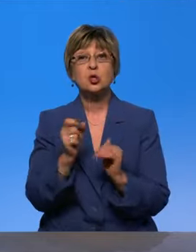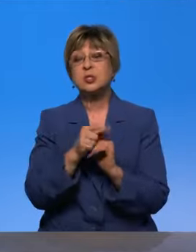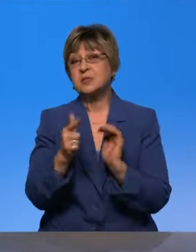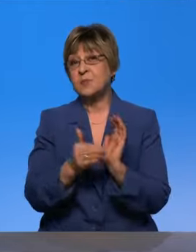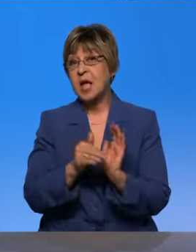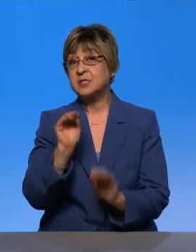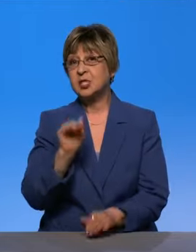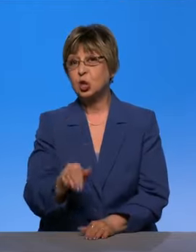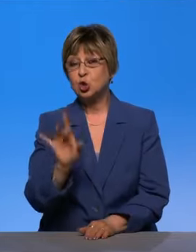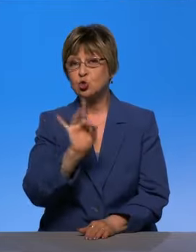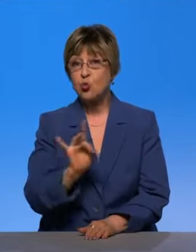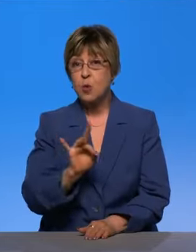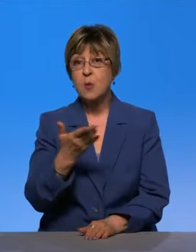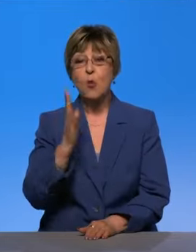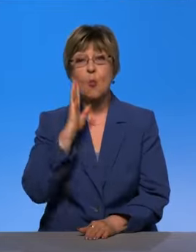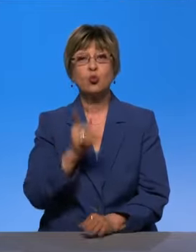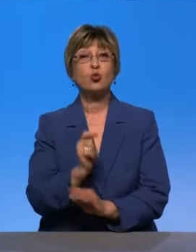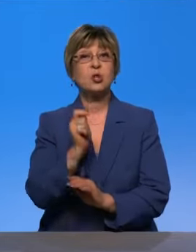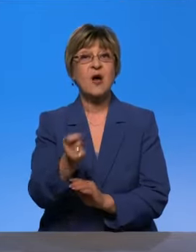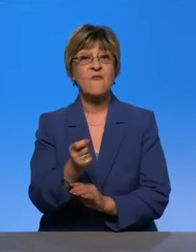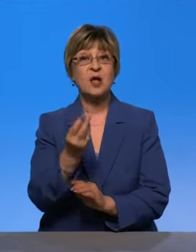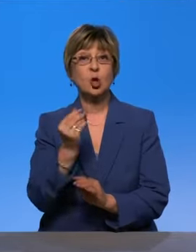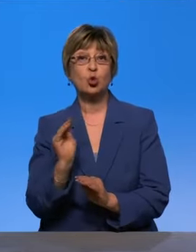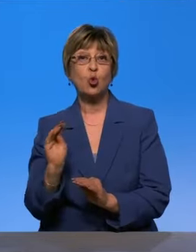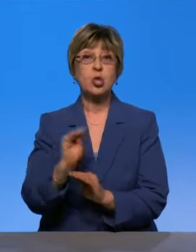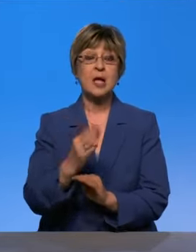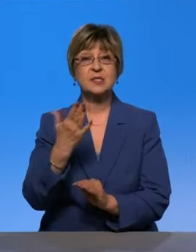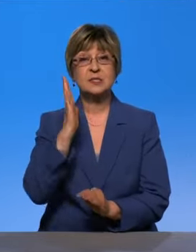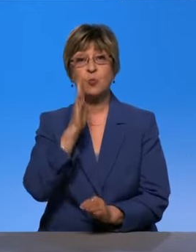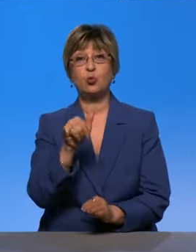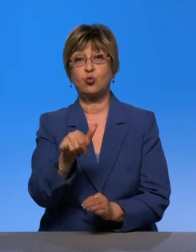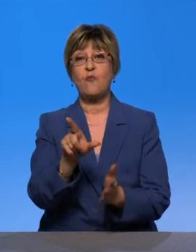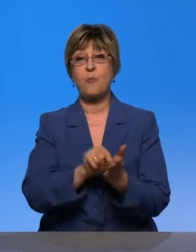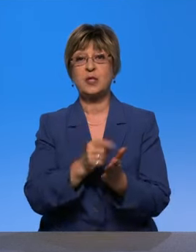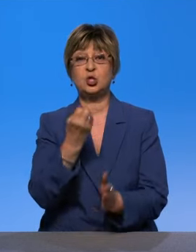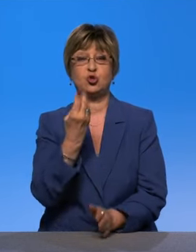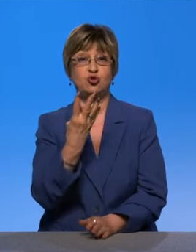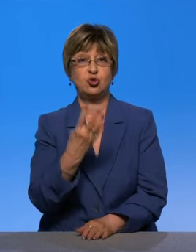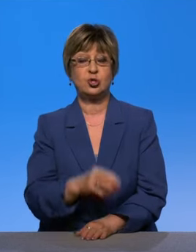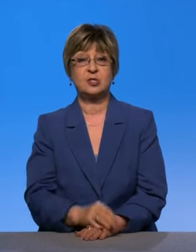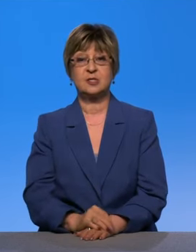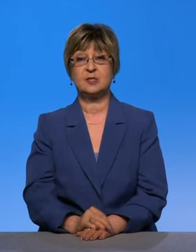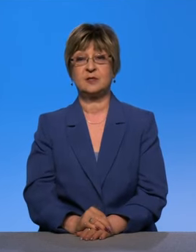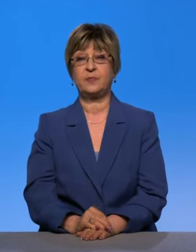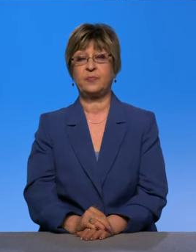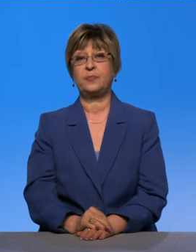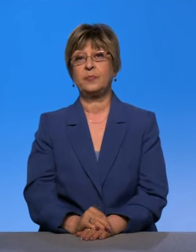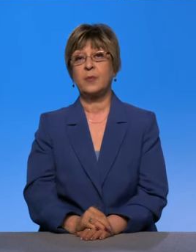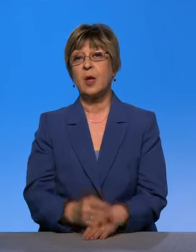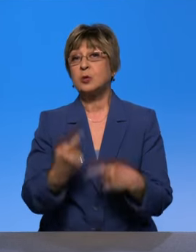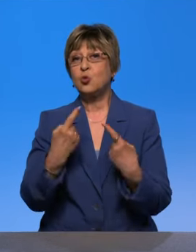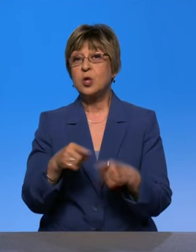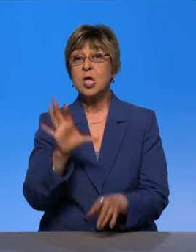тысяч. То есть ему будут давать дотации, если у него пенсия 14. Другие там социальные выплаты